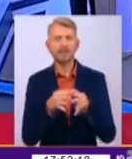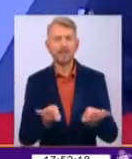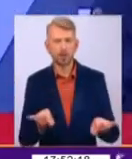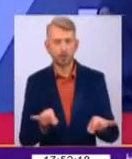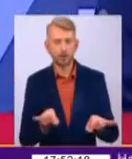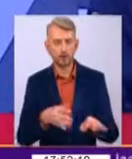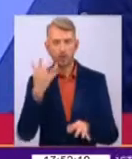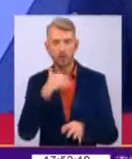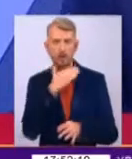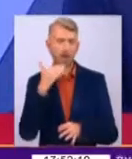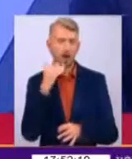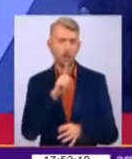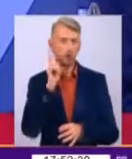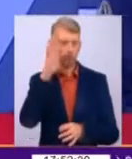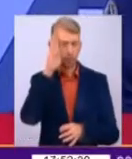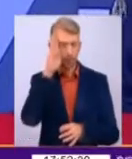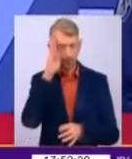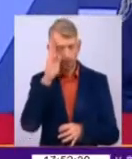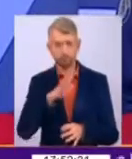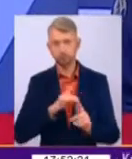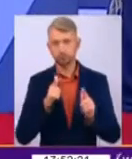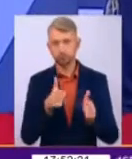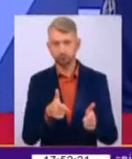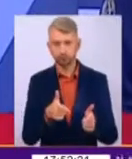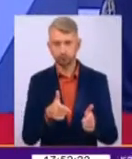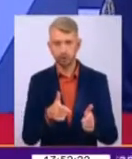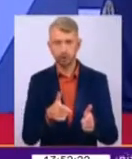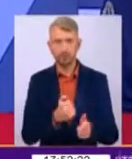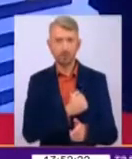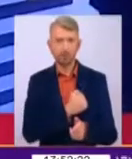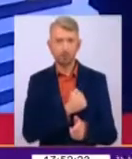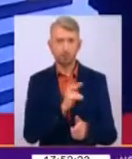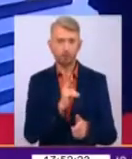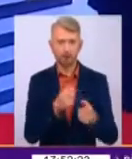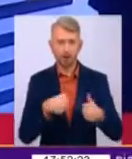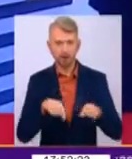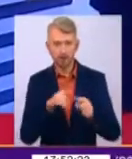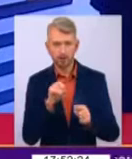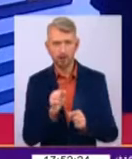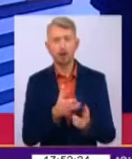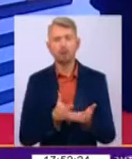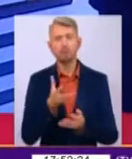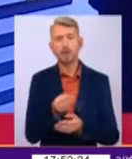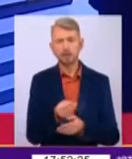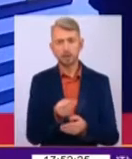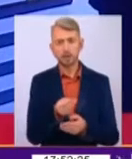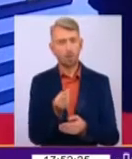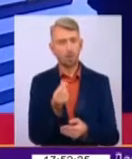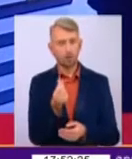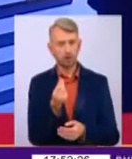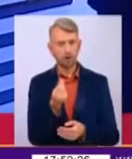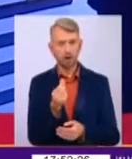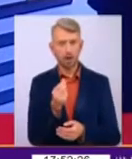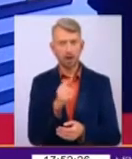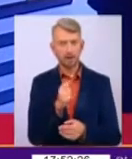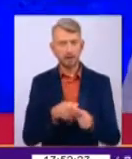коли багато юнаків йшли до військових кафедр, платили кошти. Але ж ті,